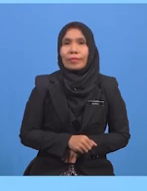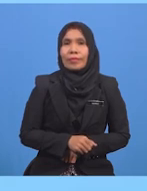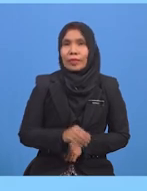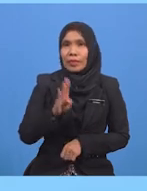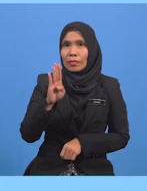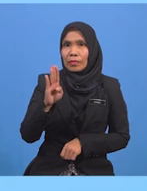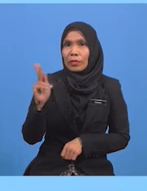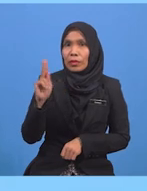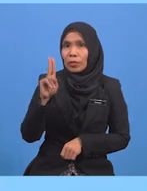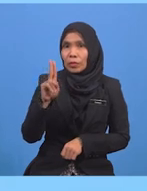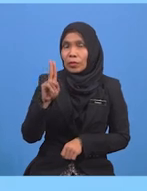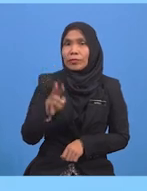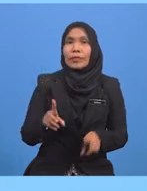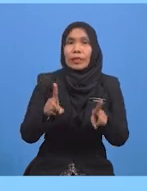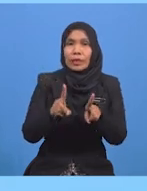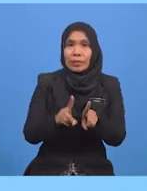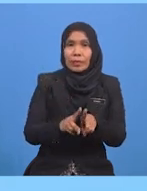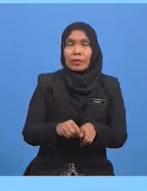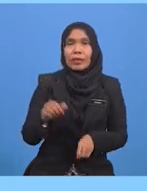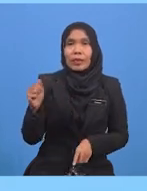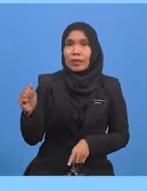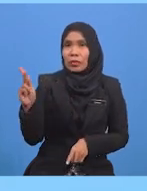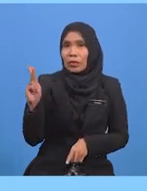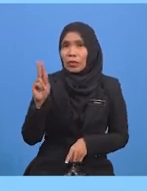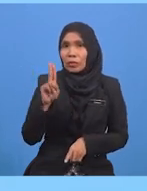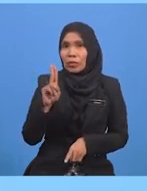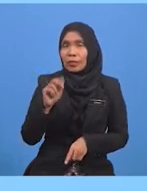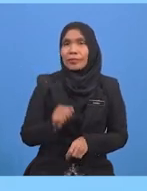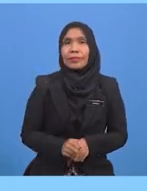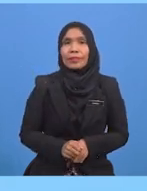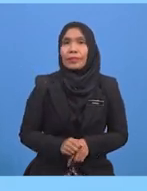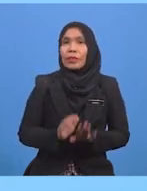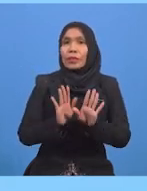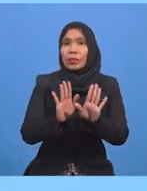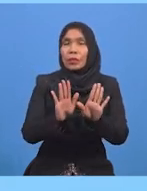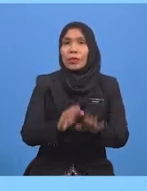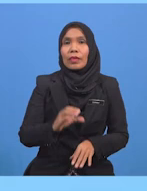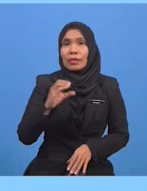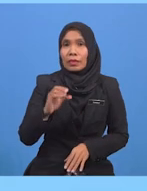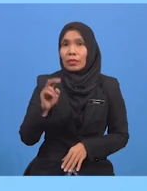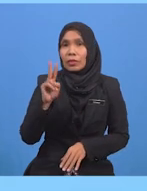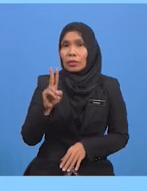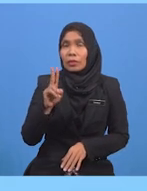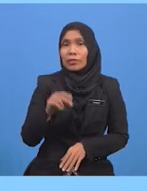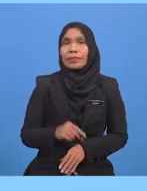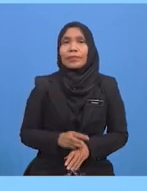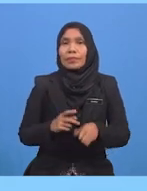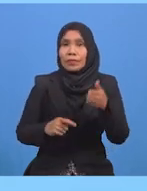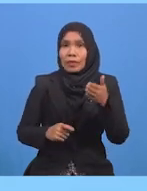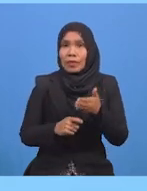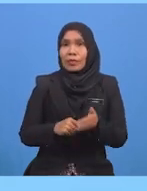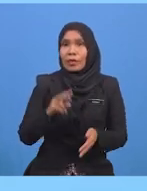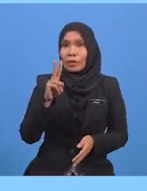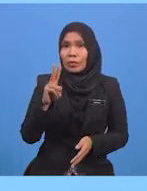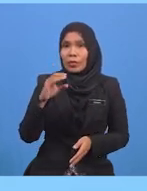B kuasa 2 sama dengan A kuasa 2 tolak C kuasa 2